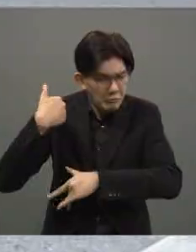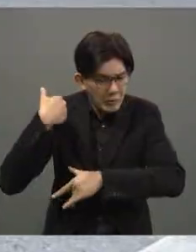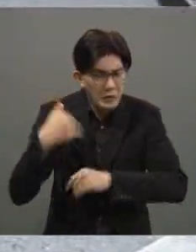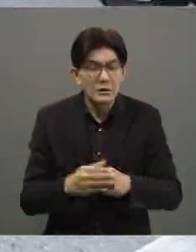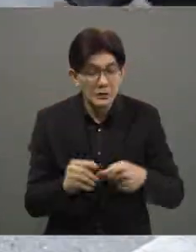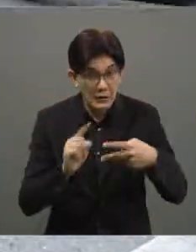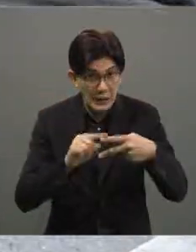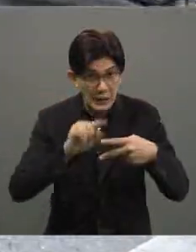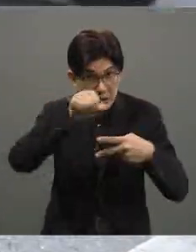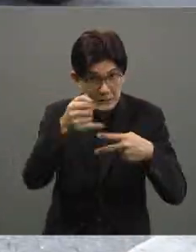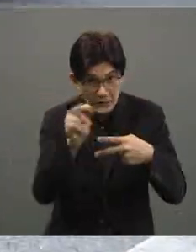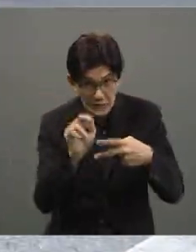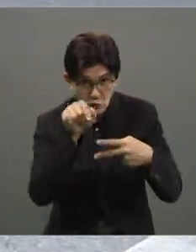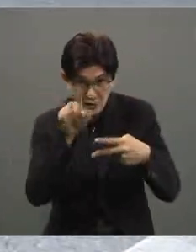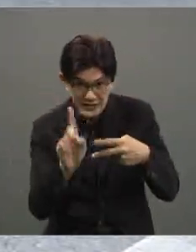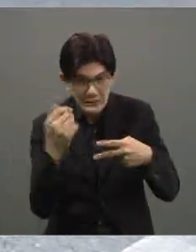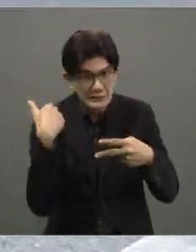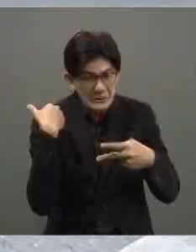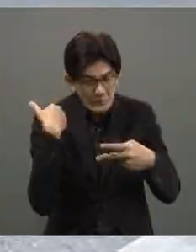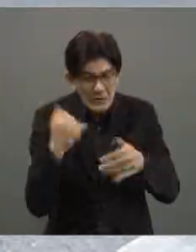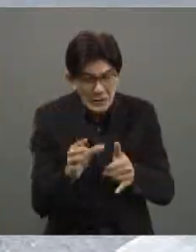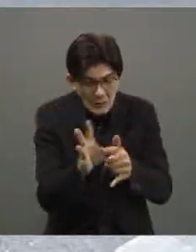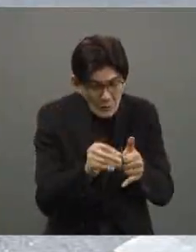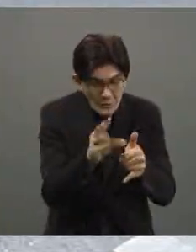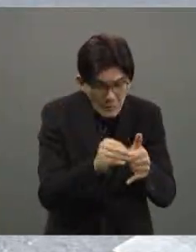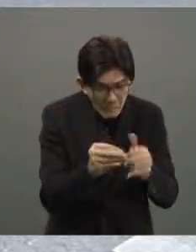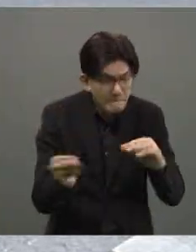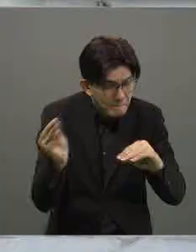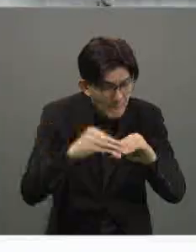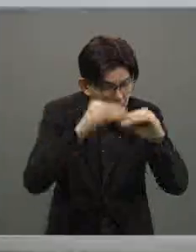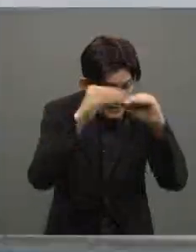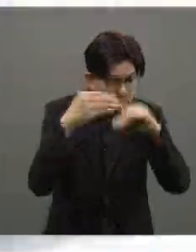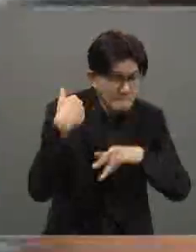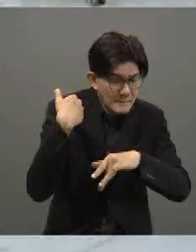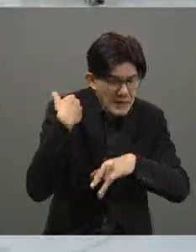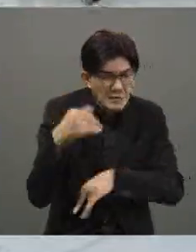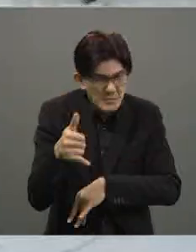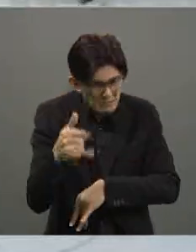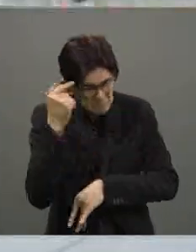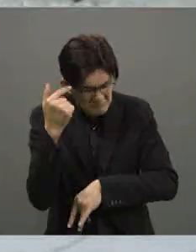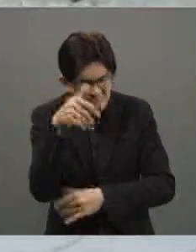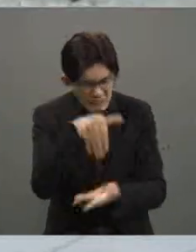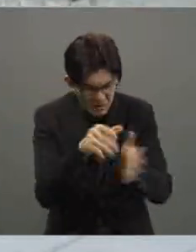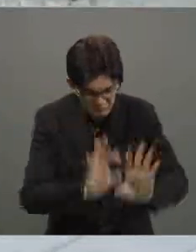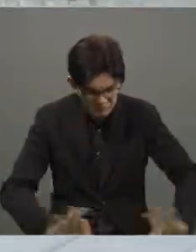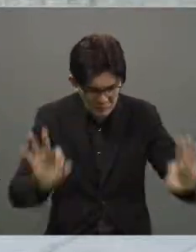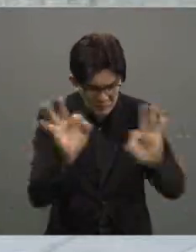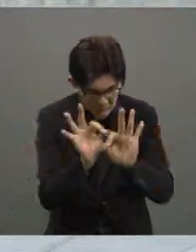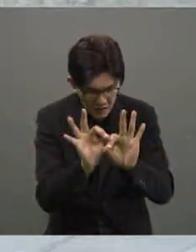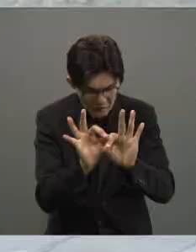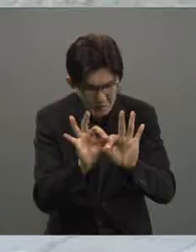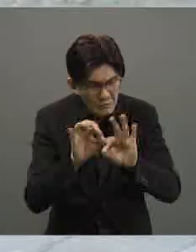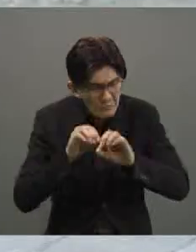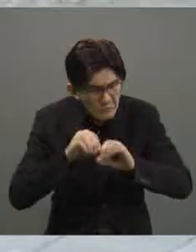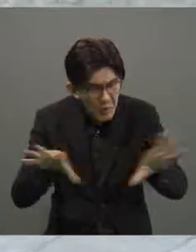J1เนี่ยจะมีจำนวนผู้ติดเชื้อสายพันธุ์นี้เนี่ยเพิ่มมากขึ้นแล้วอาจจะกลายเป็นสายพันธุ์หลักในระดับประเทศหรือทั่ว